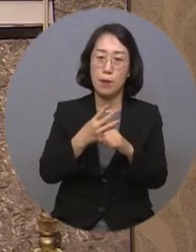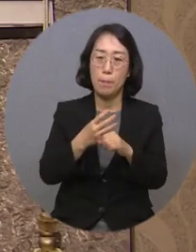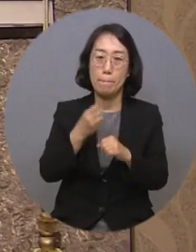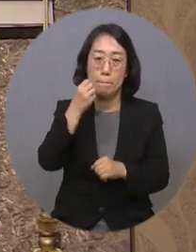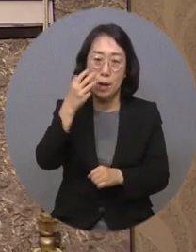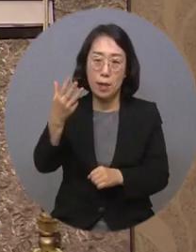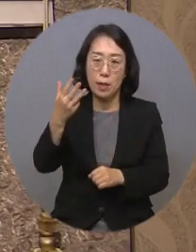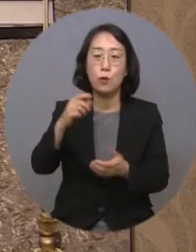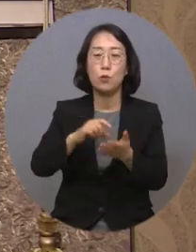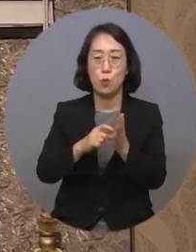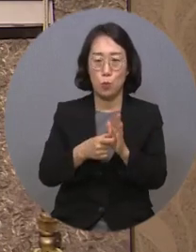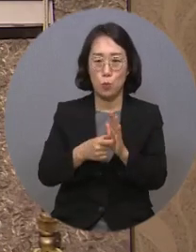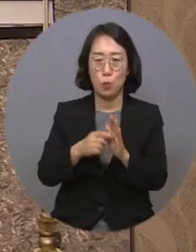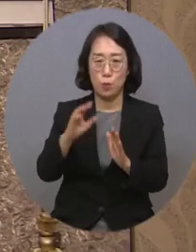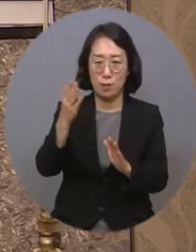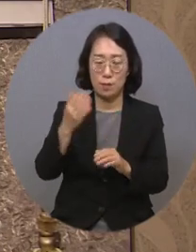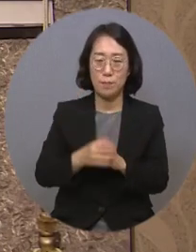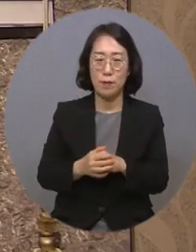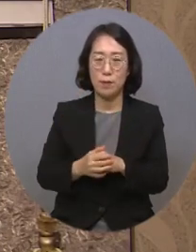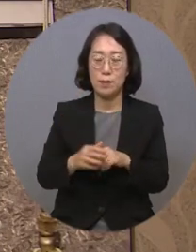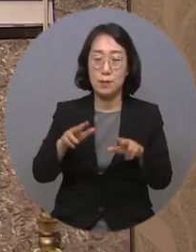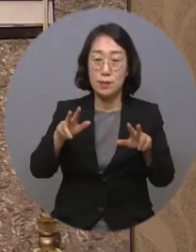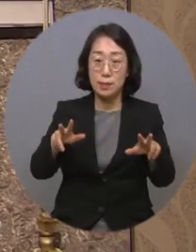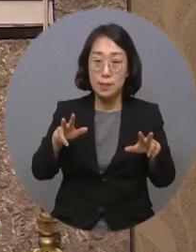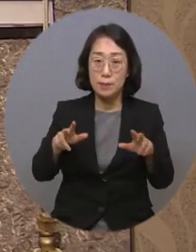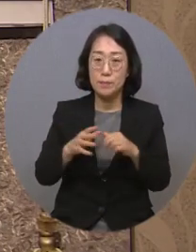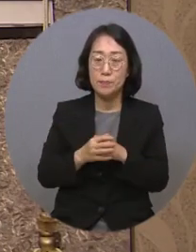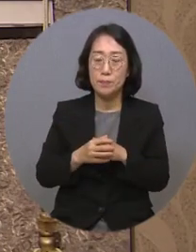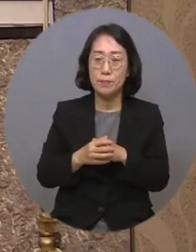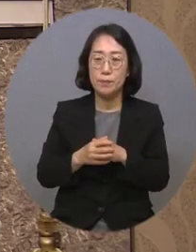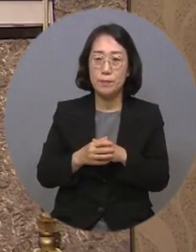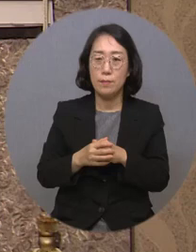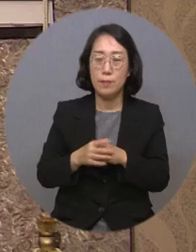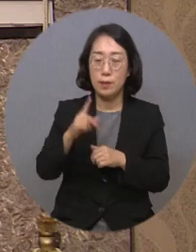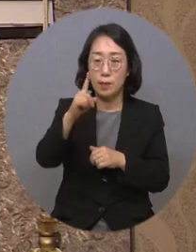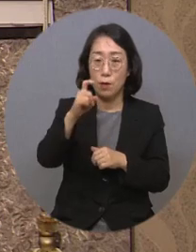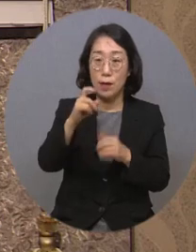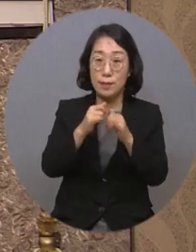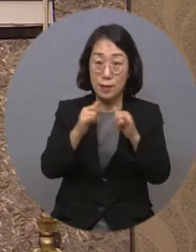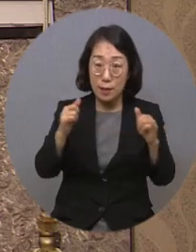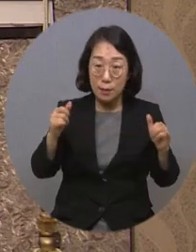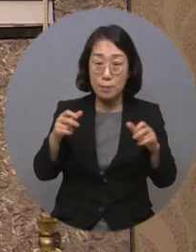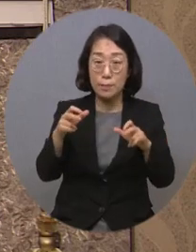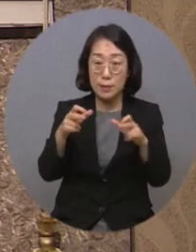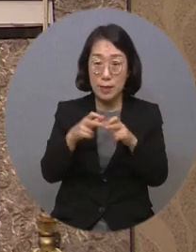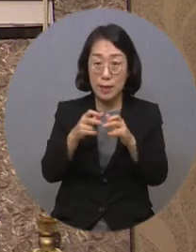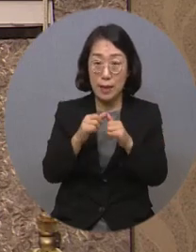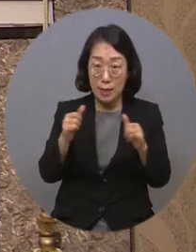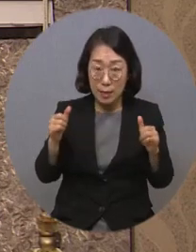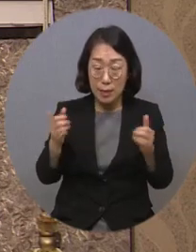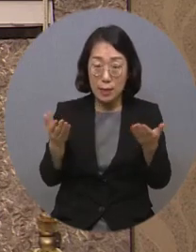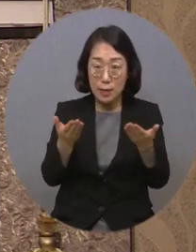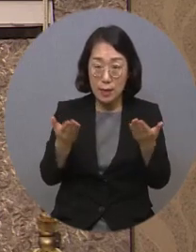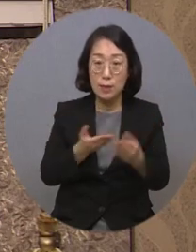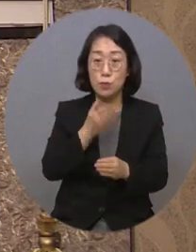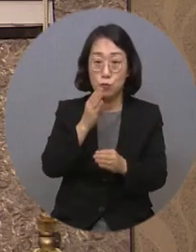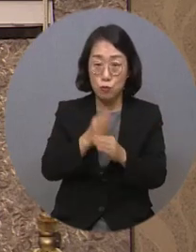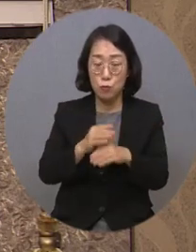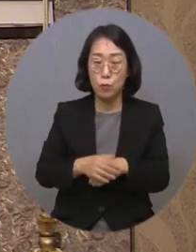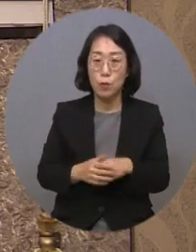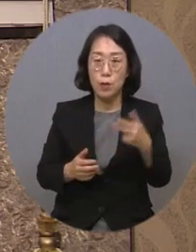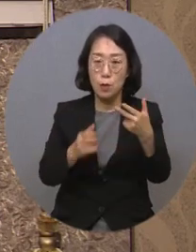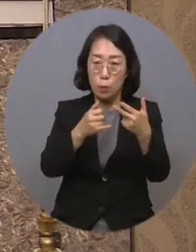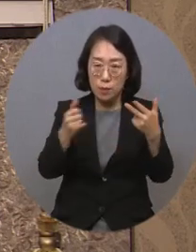정도 됐는데 네. 지금 현재로는 이제 11명의 장애인 근로자들이 근무를 하고 있고 네. 이제 7명